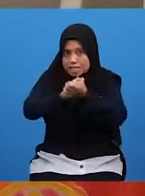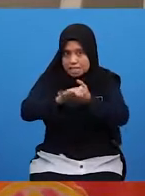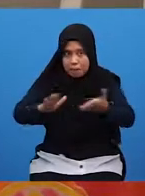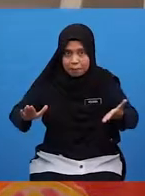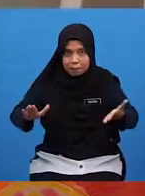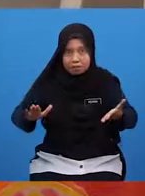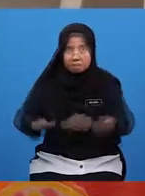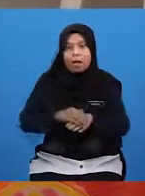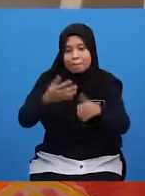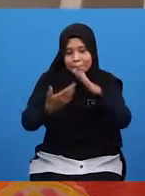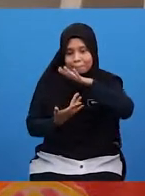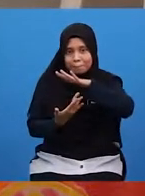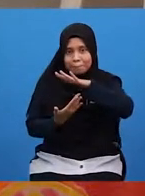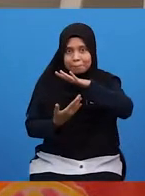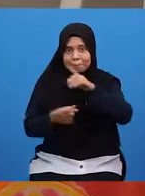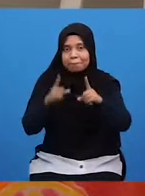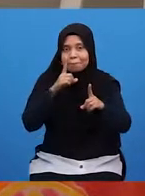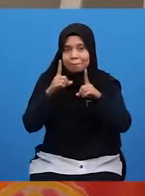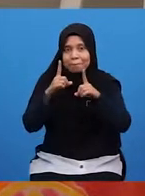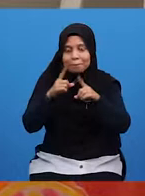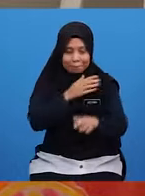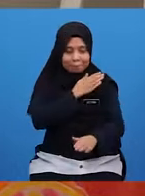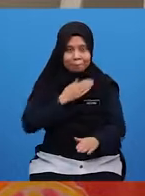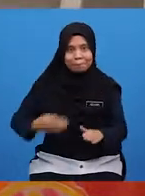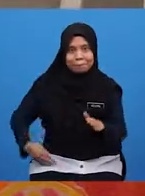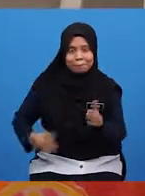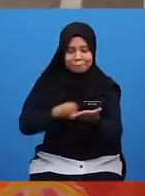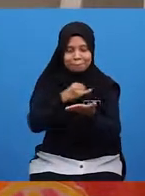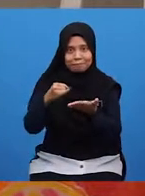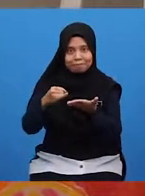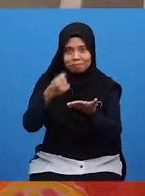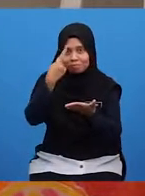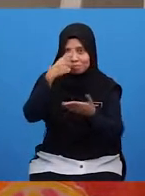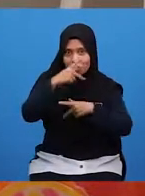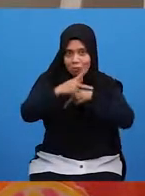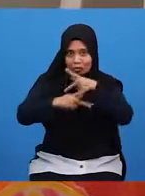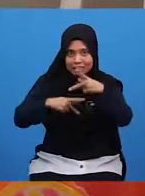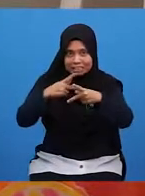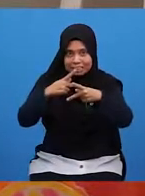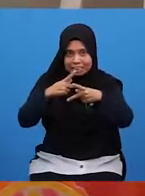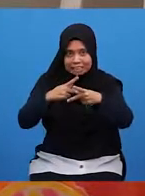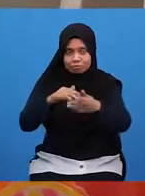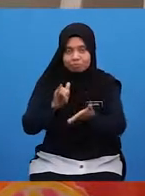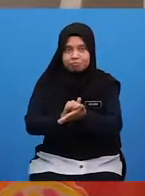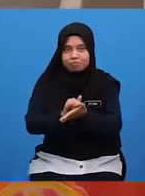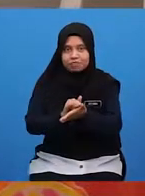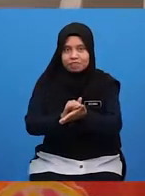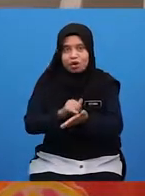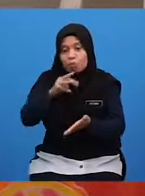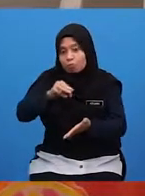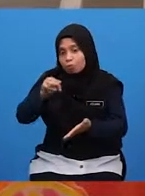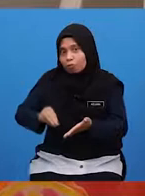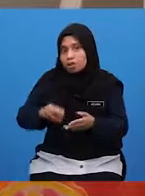dalam bengkel. Panaskan lilin batik lukis. Untuk proses memanaskan lilin batik